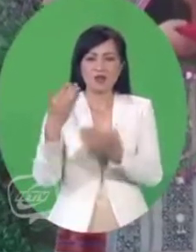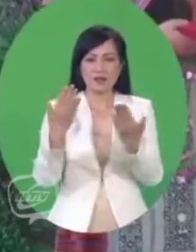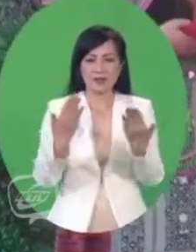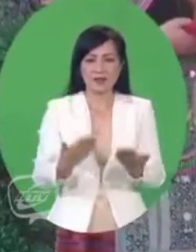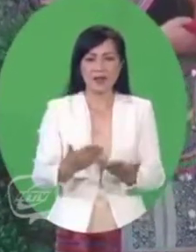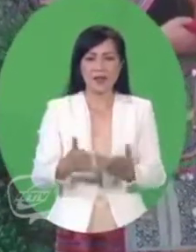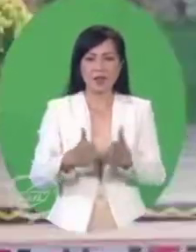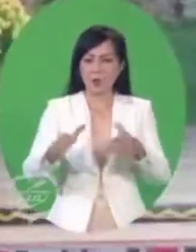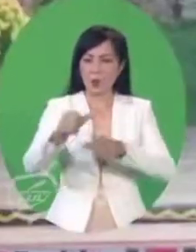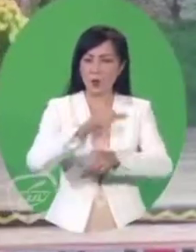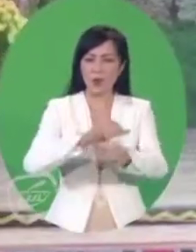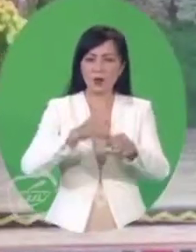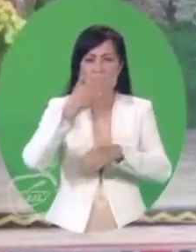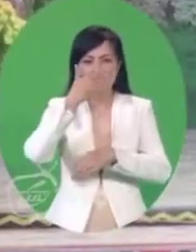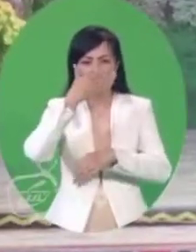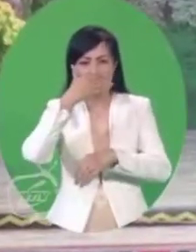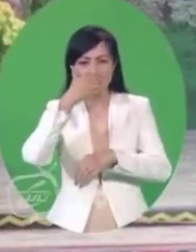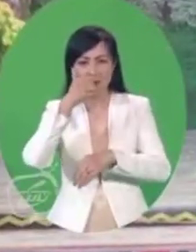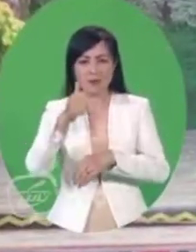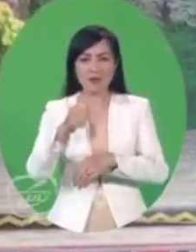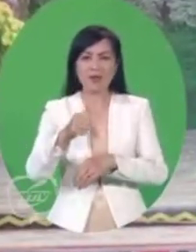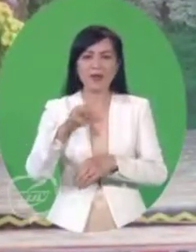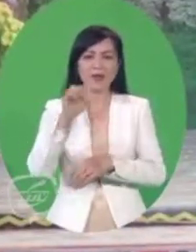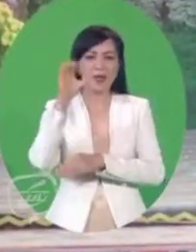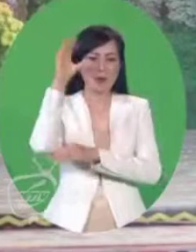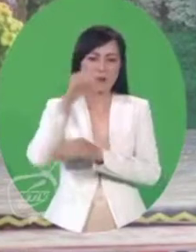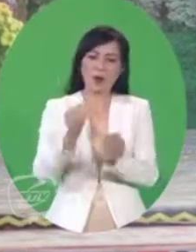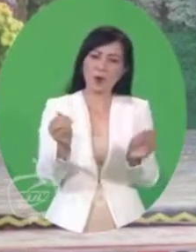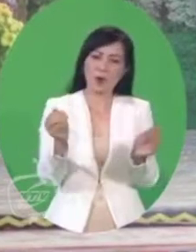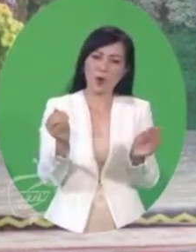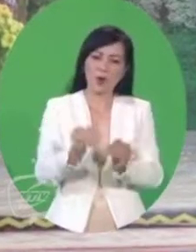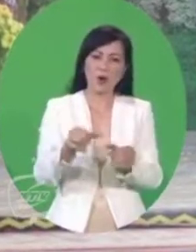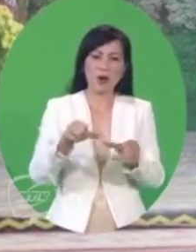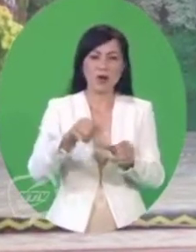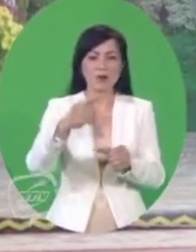với nhiều hoạt động đặc sắc, tạo dựng nên một Tây Bắc thu nhỏ ngay